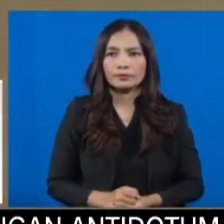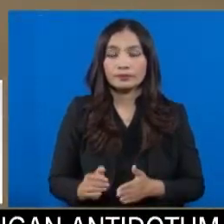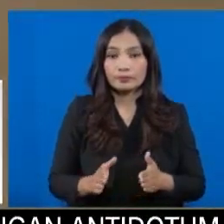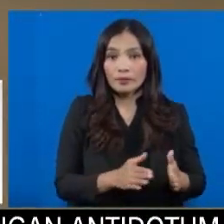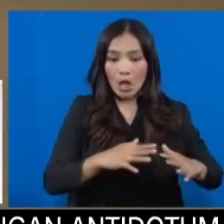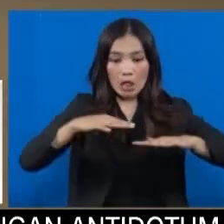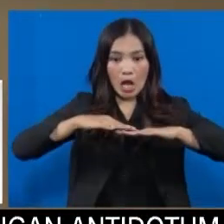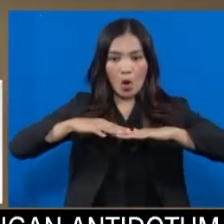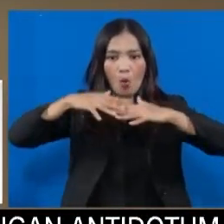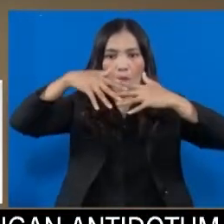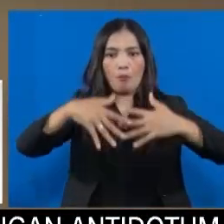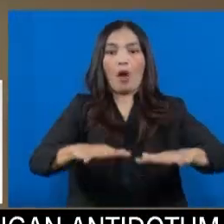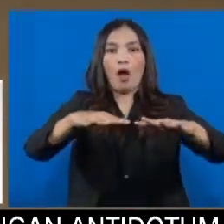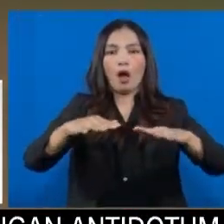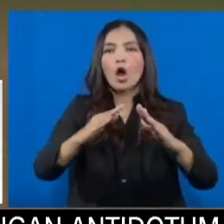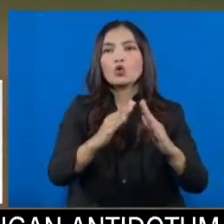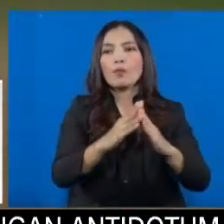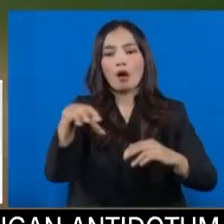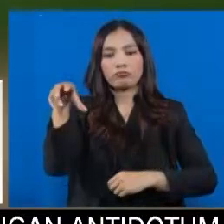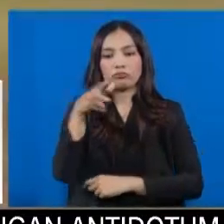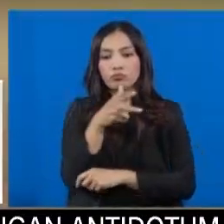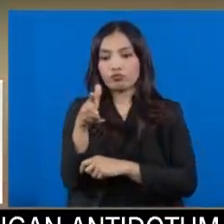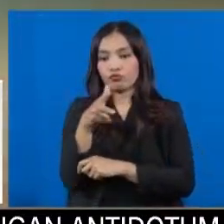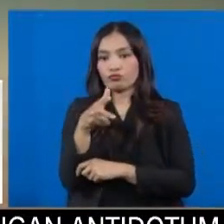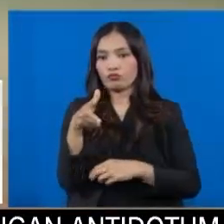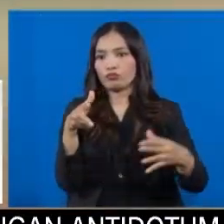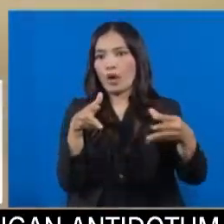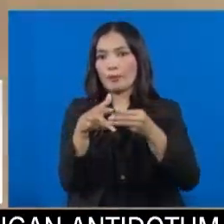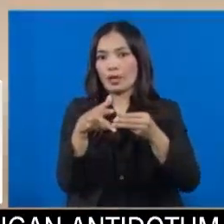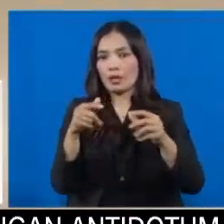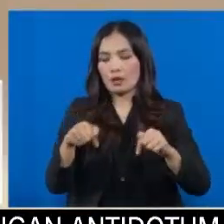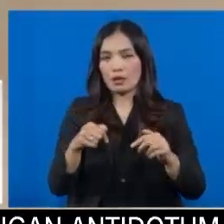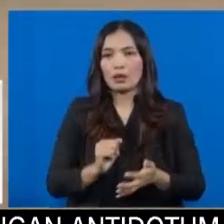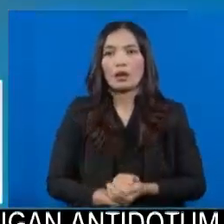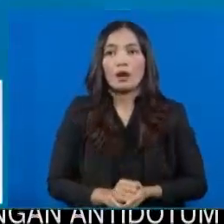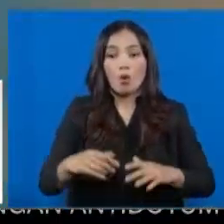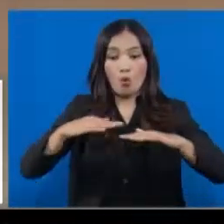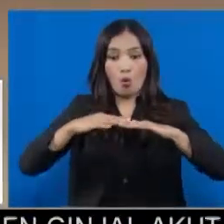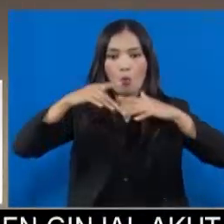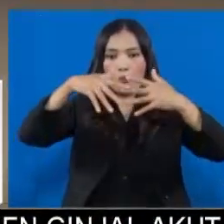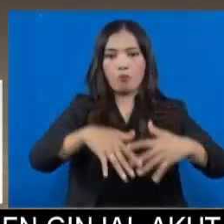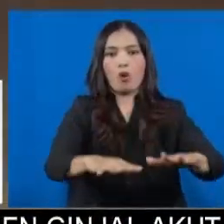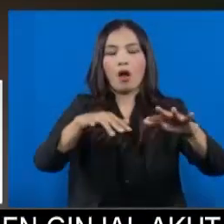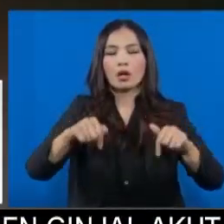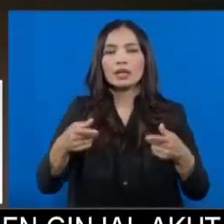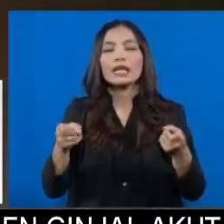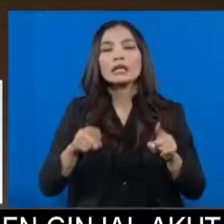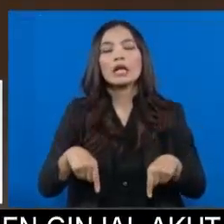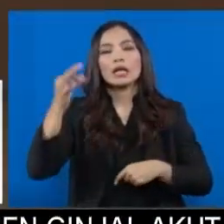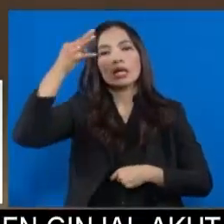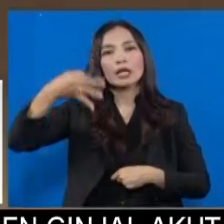Peristiwa tanah longsor menerjang sebuah rumah terekam kamera warga. Longsor yang menghancurkan rumah warga ini terjadi di